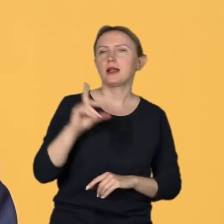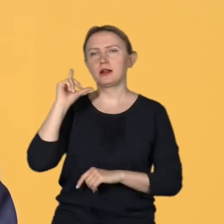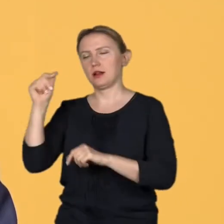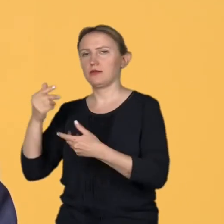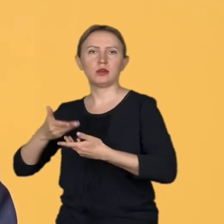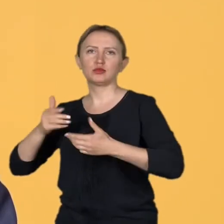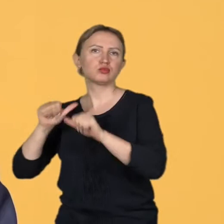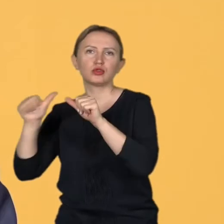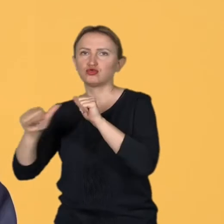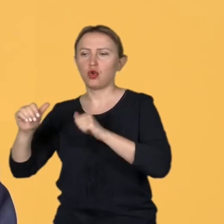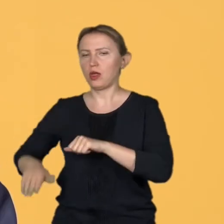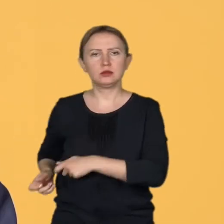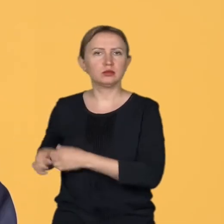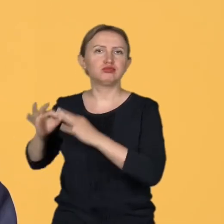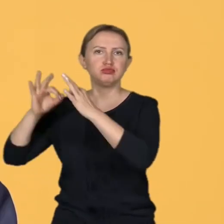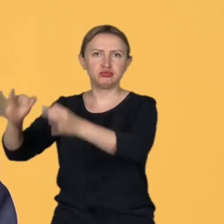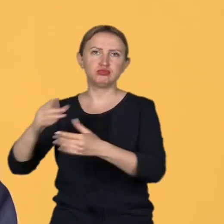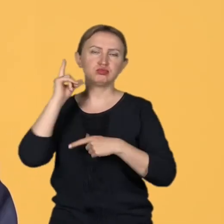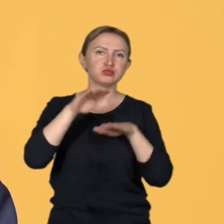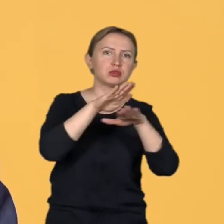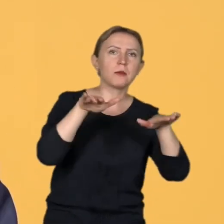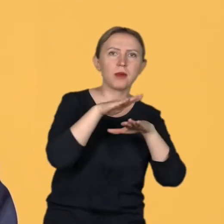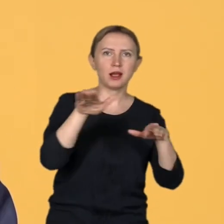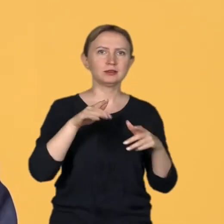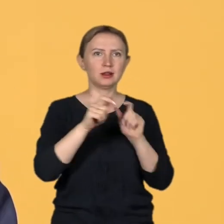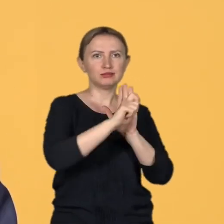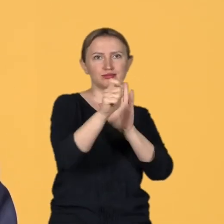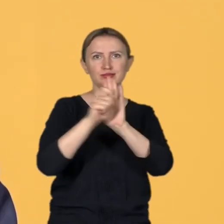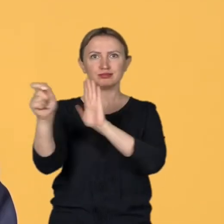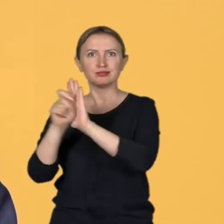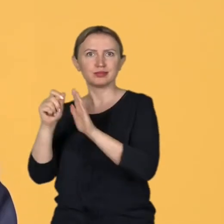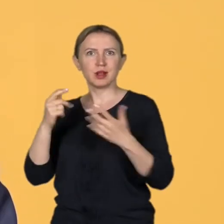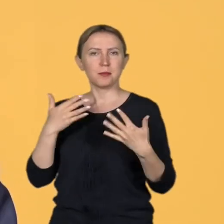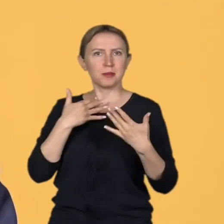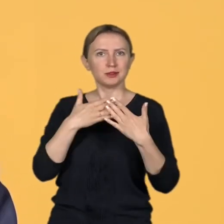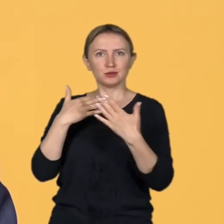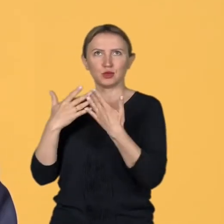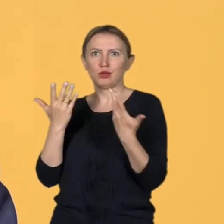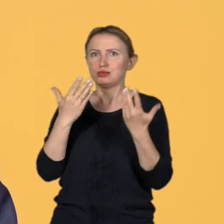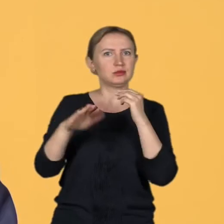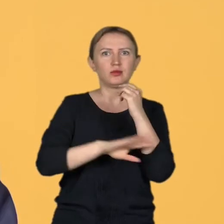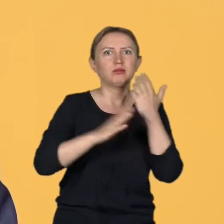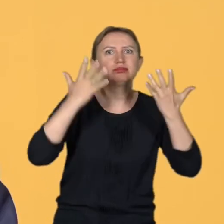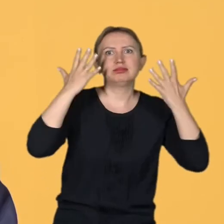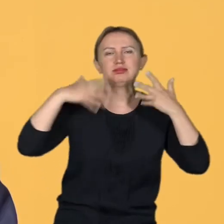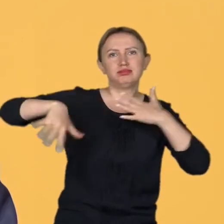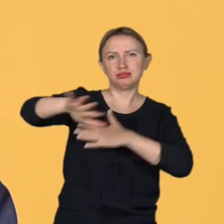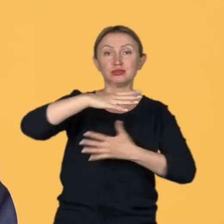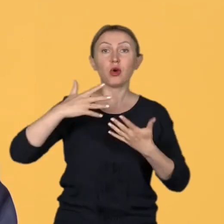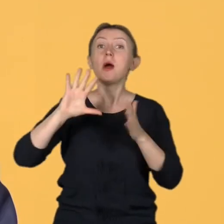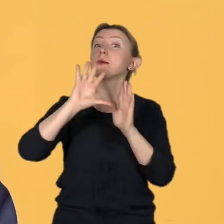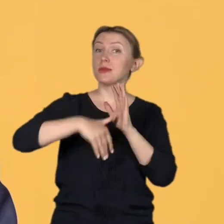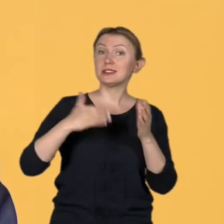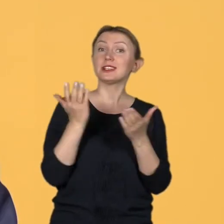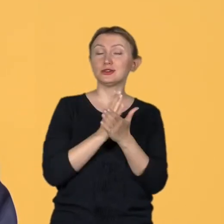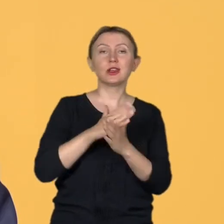dziecko do żłobka, przedszkola czy szkoły, pójść, nie wiem, na basen, czy pójść pobiegać do parku, czy puszczy. To wszystko takie miasta średnie dają i